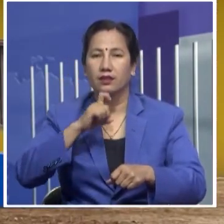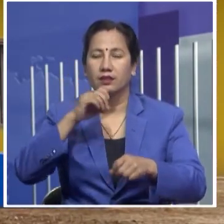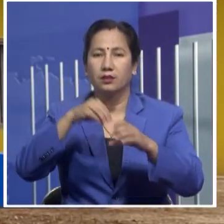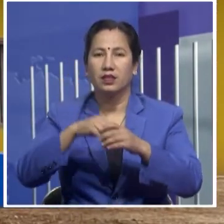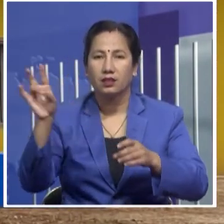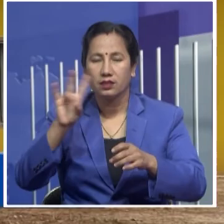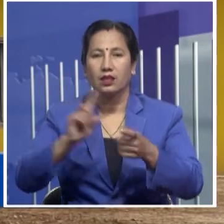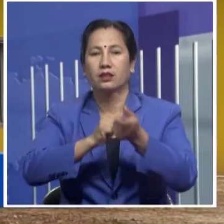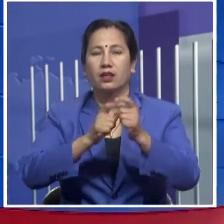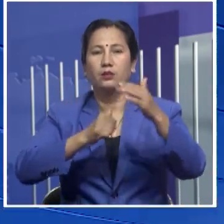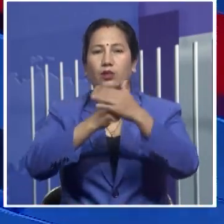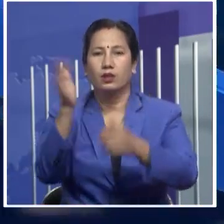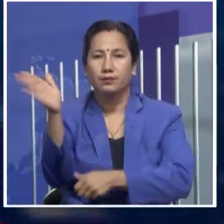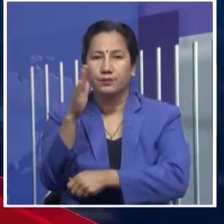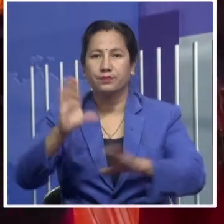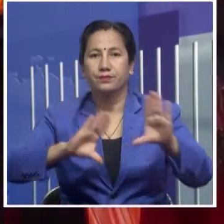मुख्यमन्त्रीको निर्देशन।